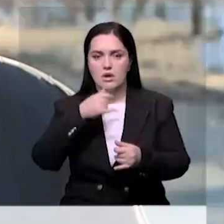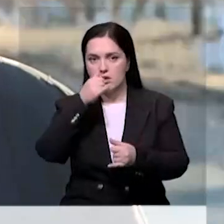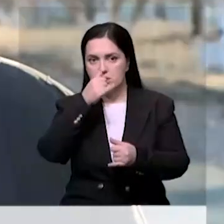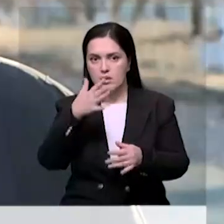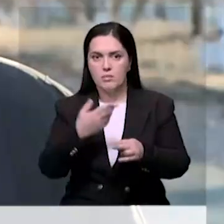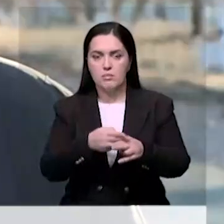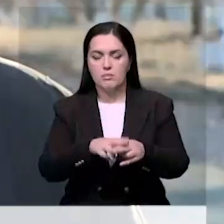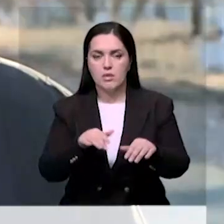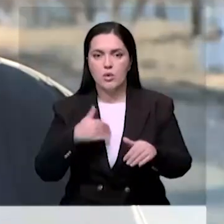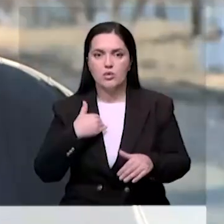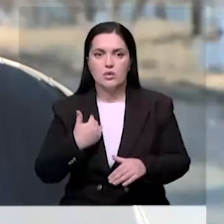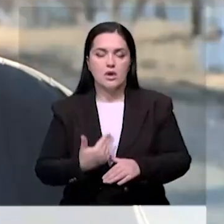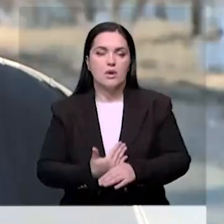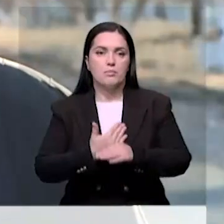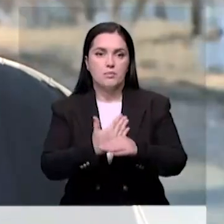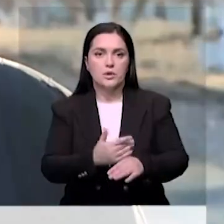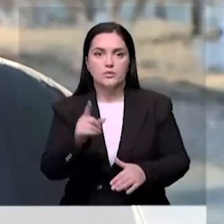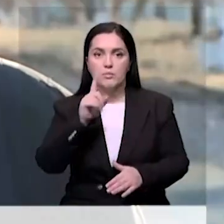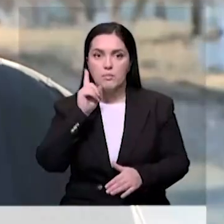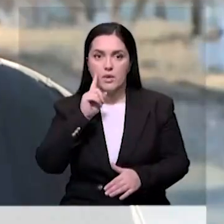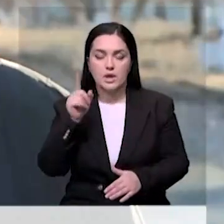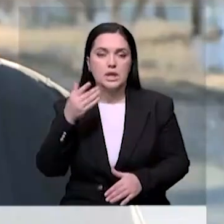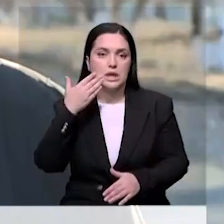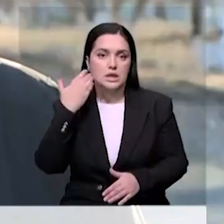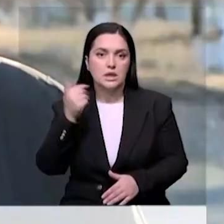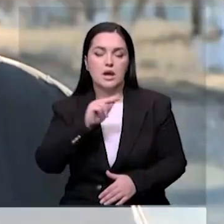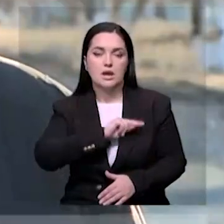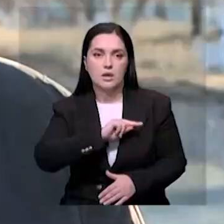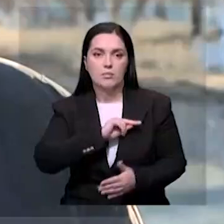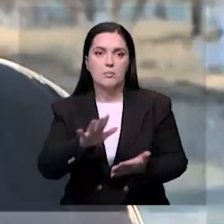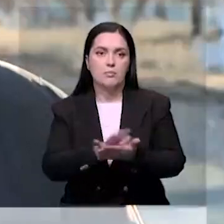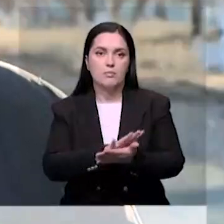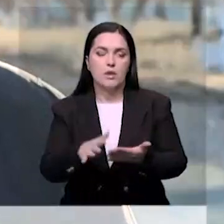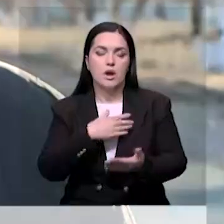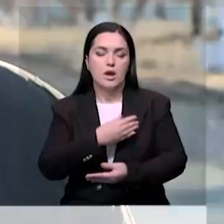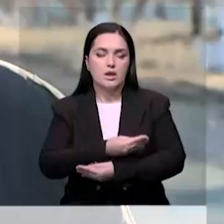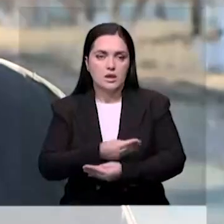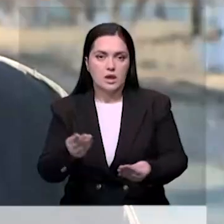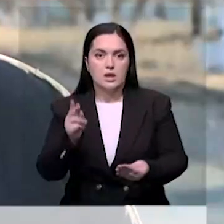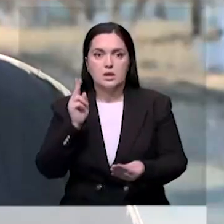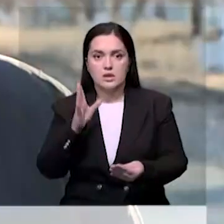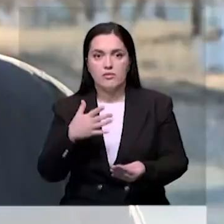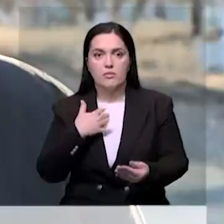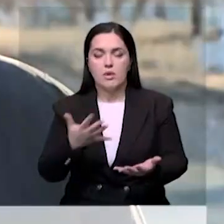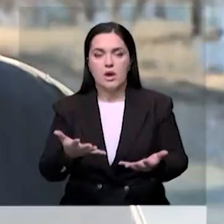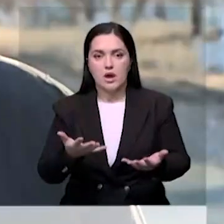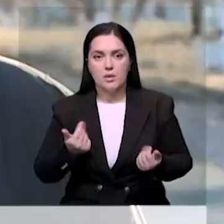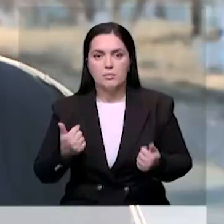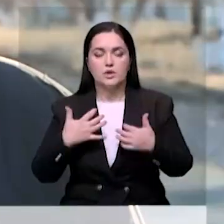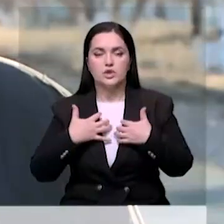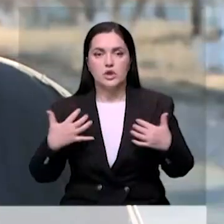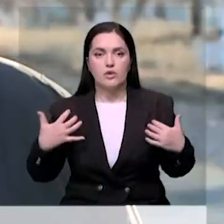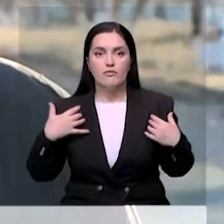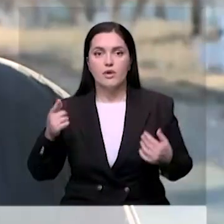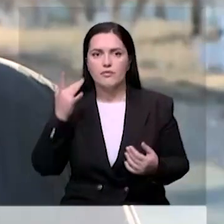стороне и тоже хочу помогать. Чтобы молодежи здесь было легче работать, я бесплатно сдаю им жилье. Помогаю завести скот. Молодые специалисты